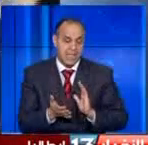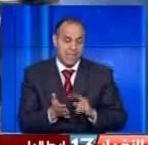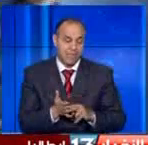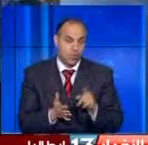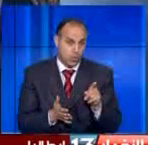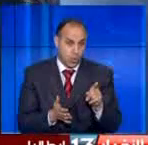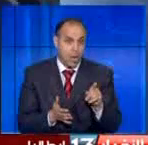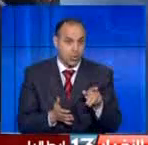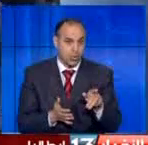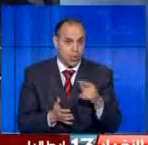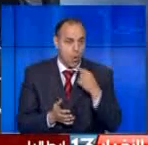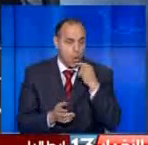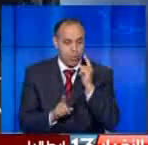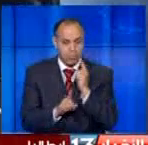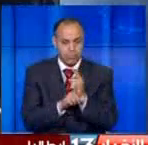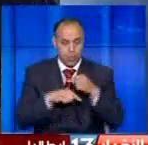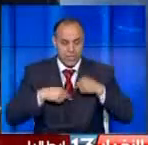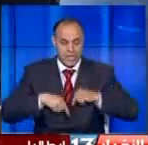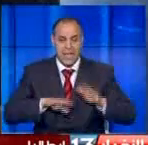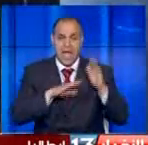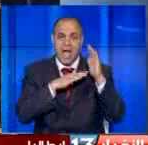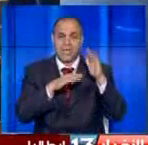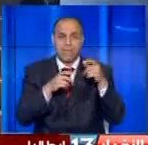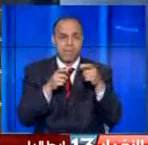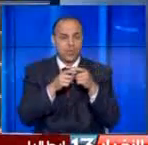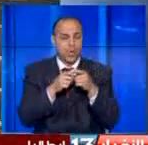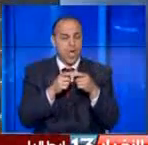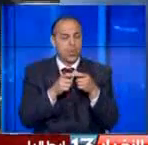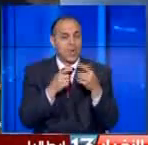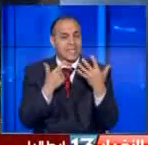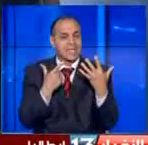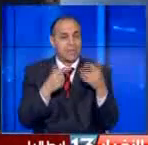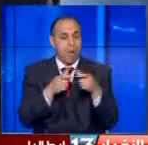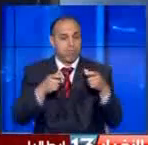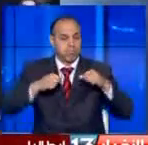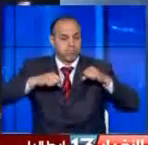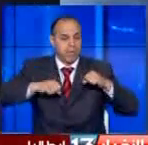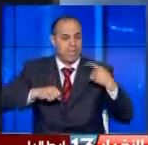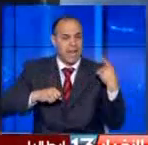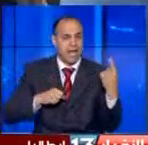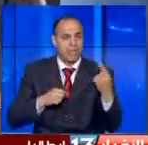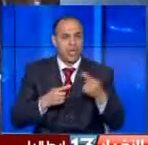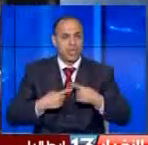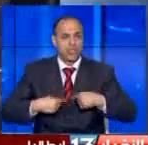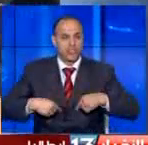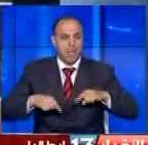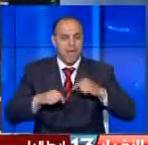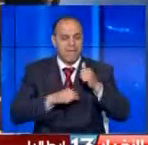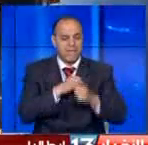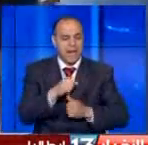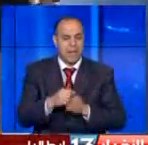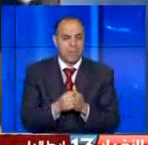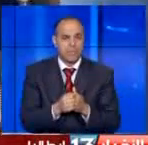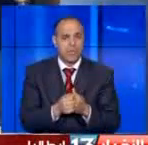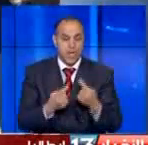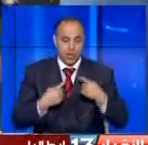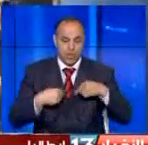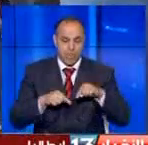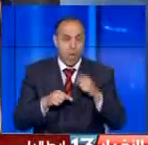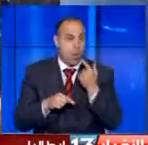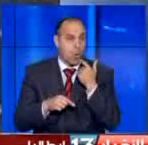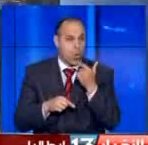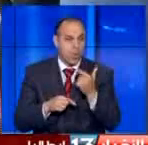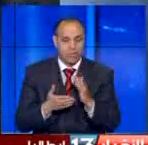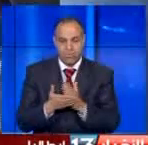سوريا، يلتقي اليوم وزراء خارجية مجموعة الدول السبع الصناعية الكبرى في اجتماعهم السنوي، اجتماع يتوقع